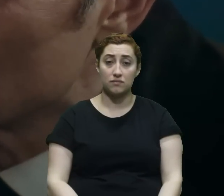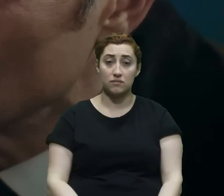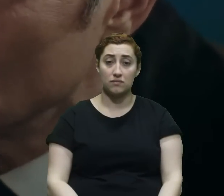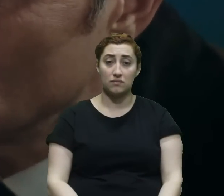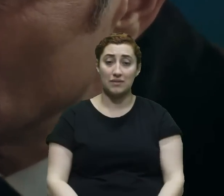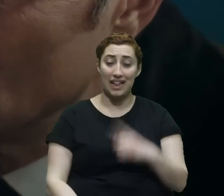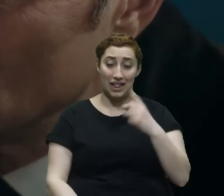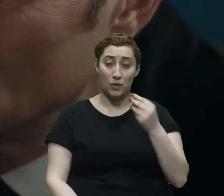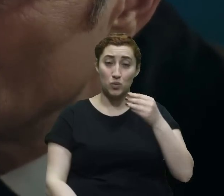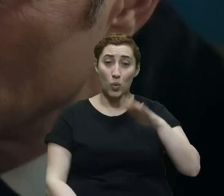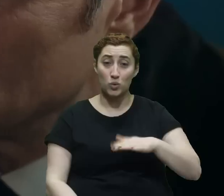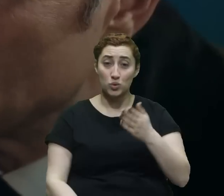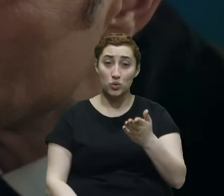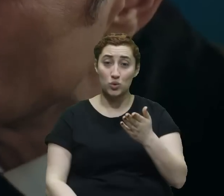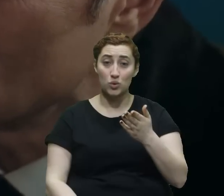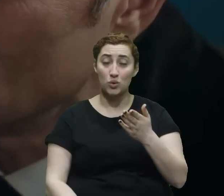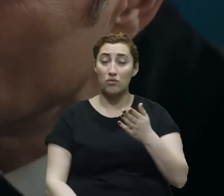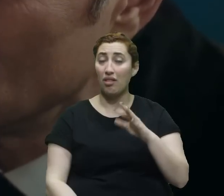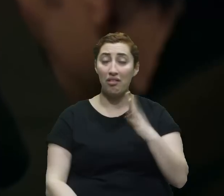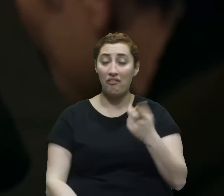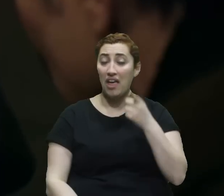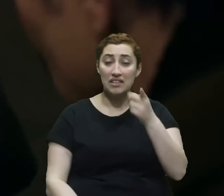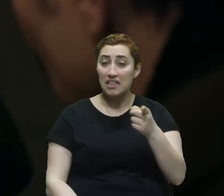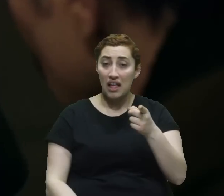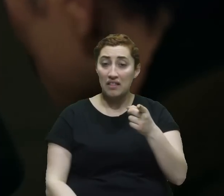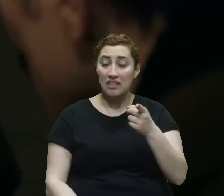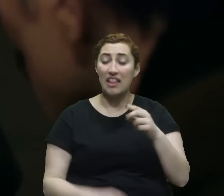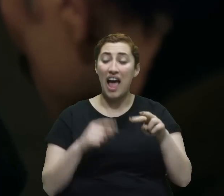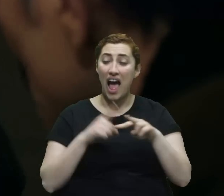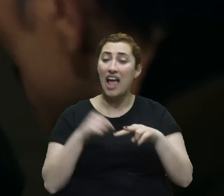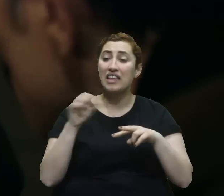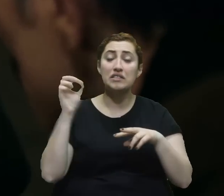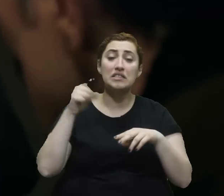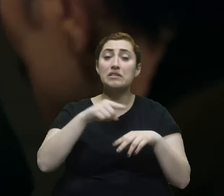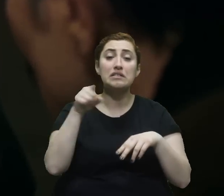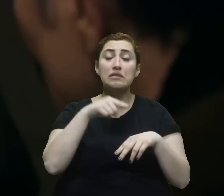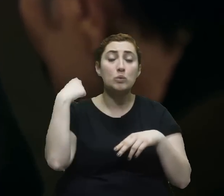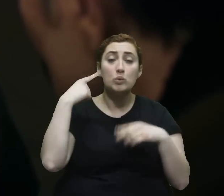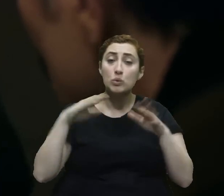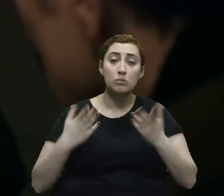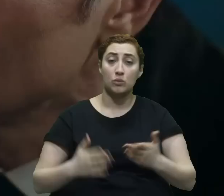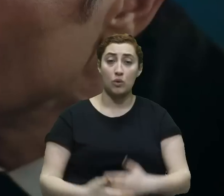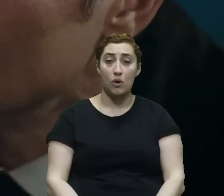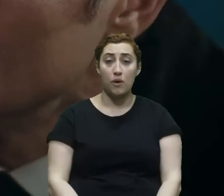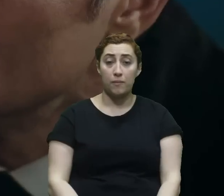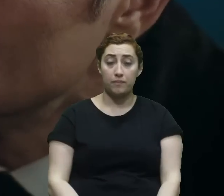Ne çocuğun, ne de sen. Ali'nin umurunda bile değilsiniz.